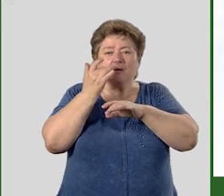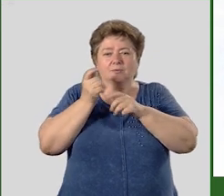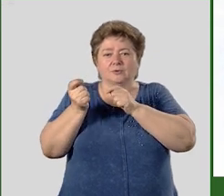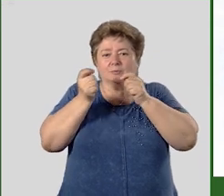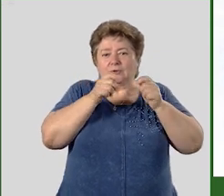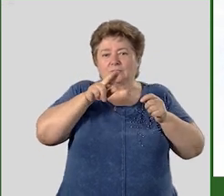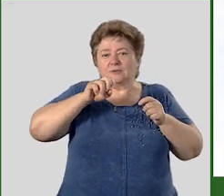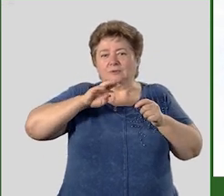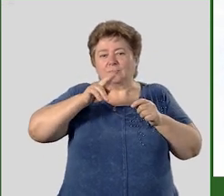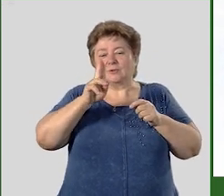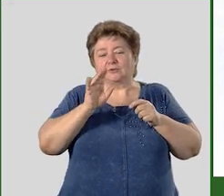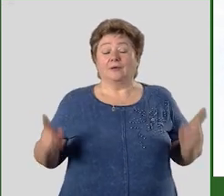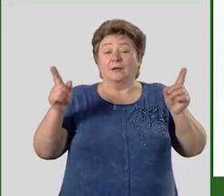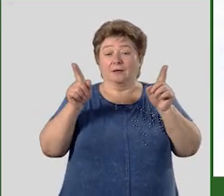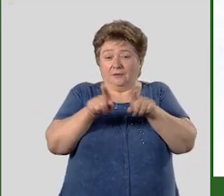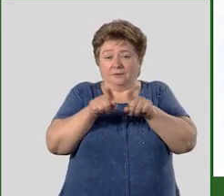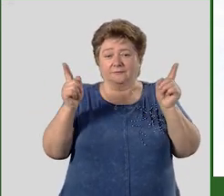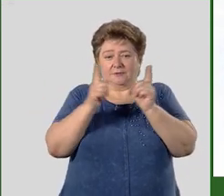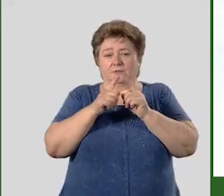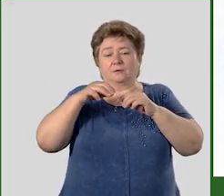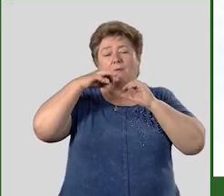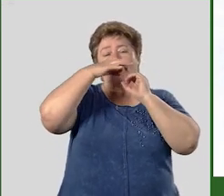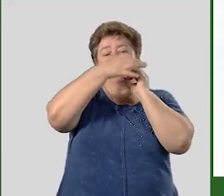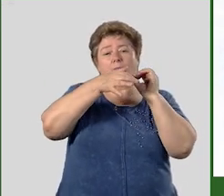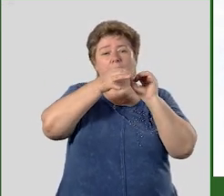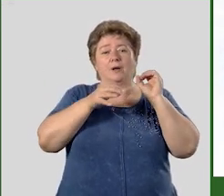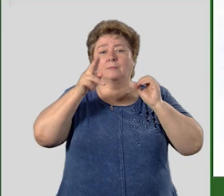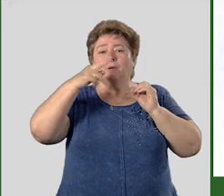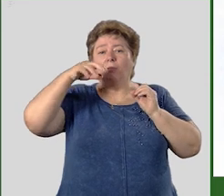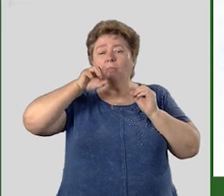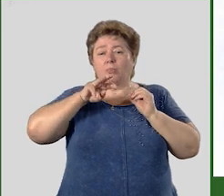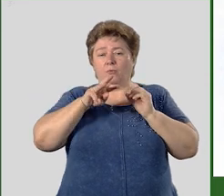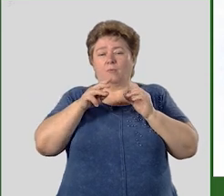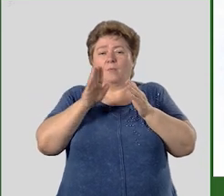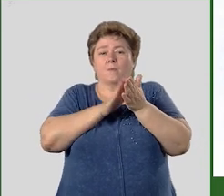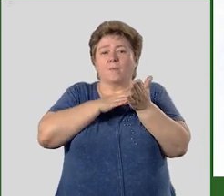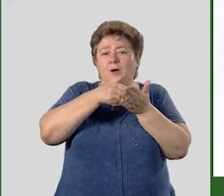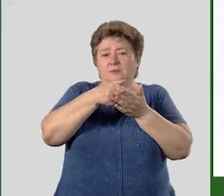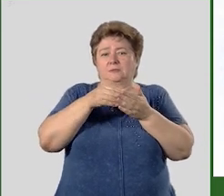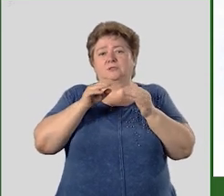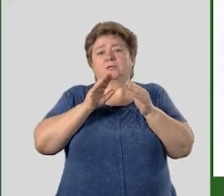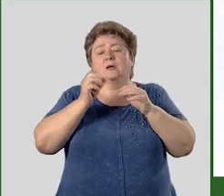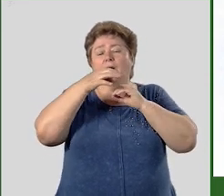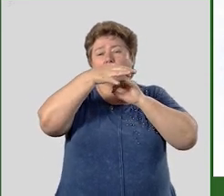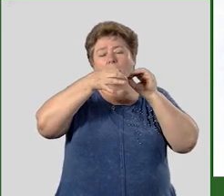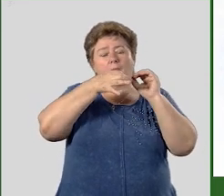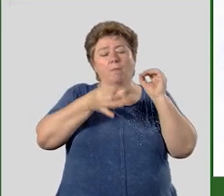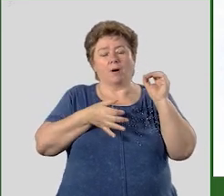пыльцу. Также встречается пальма дум, масличная пальма.